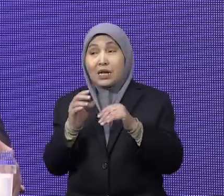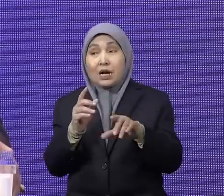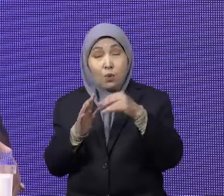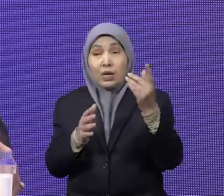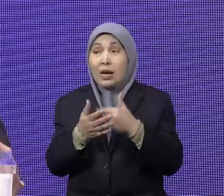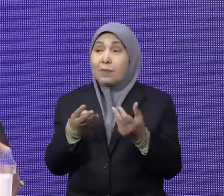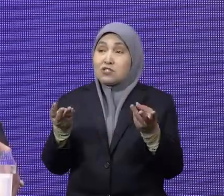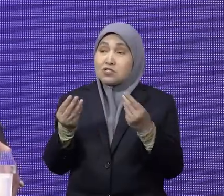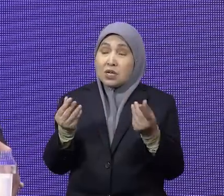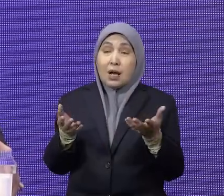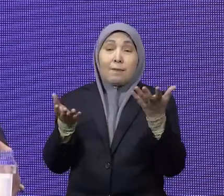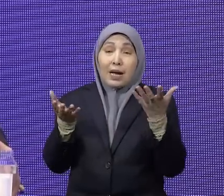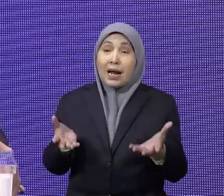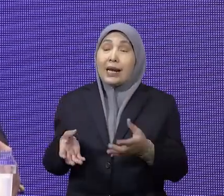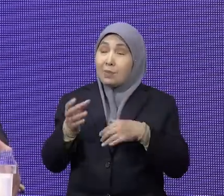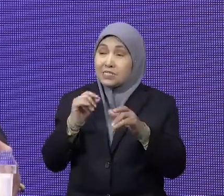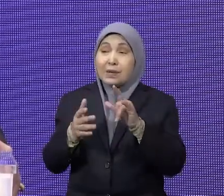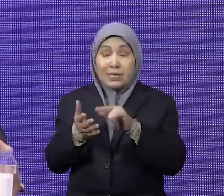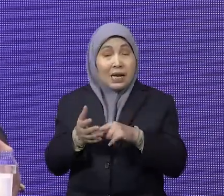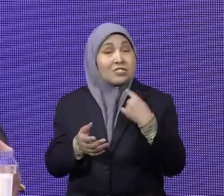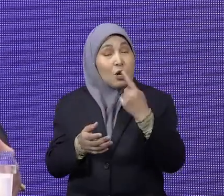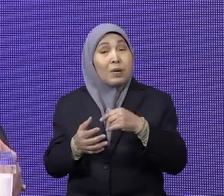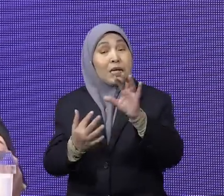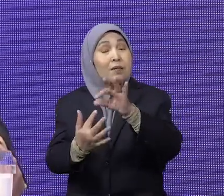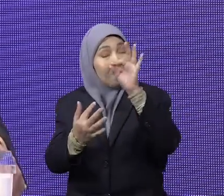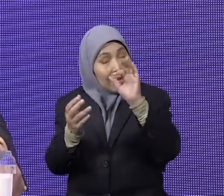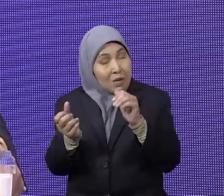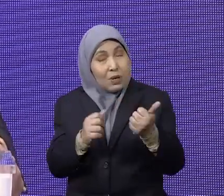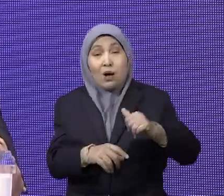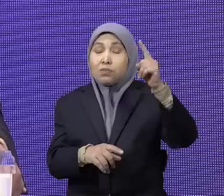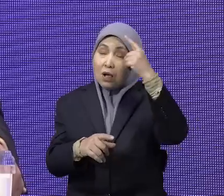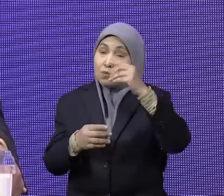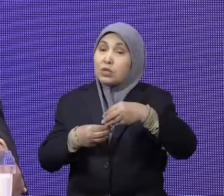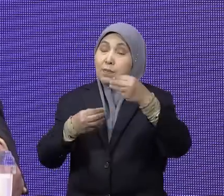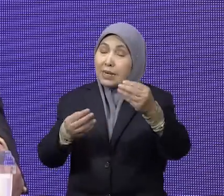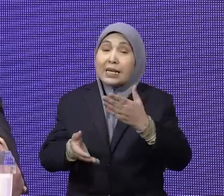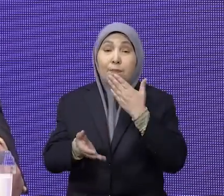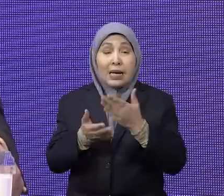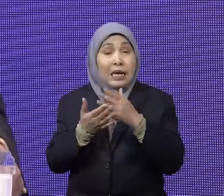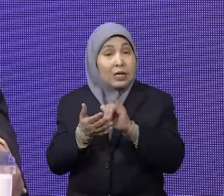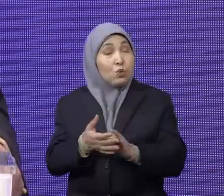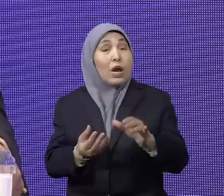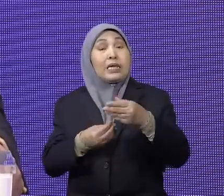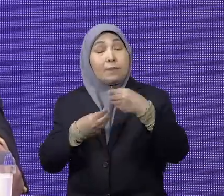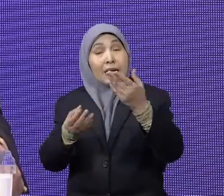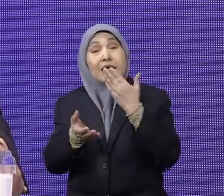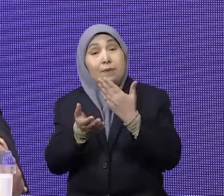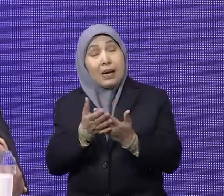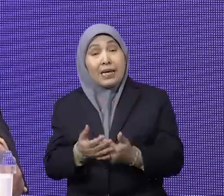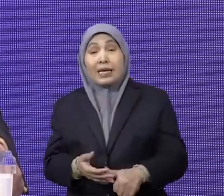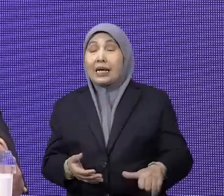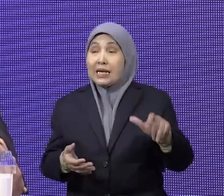keluar, tapi bila nak berzikir tu punya berat nak bercakap. Inilah sesiapa yang dipilih oleh Allah untuk diberikan kebaikan, iaitulah mereka yang diberikan